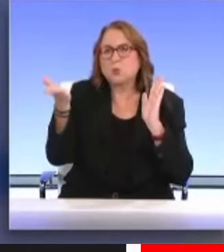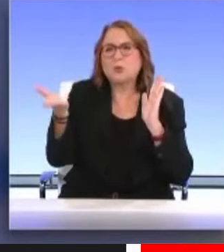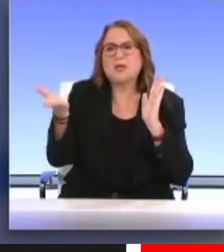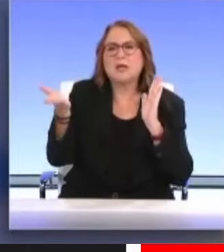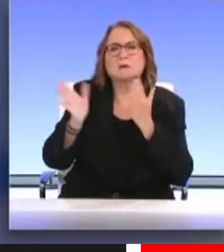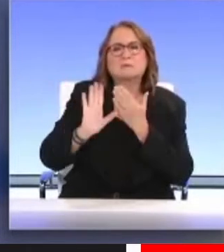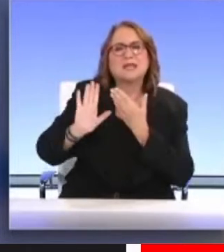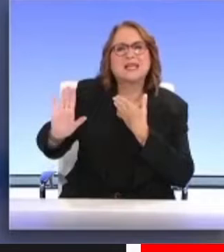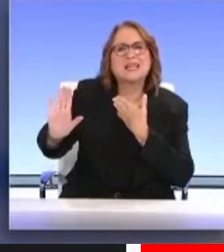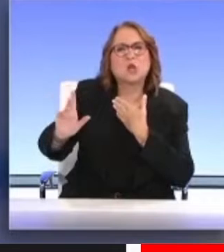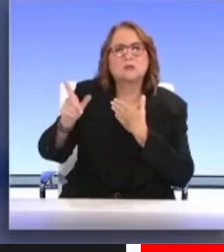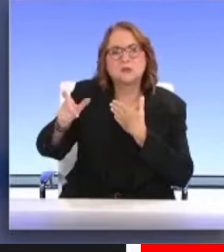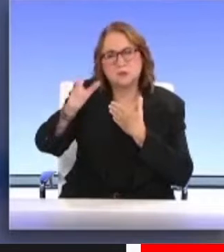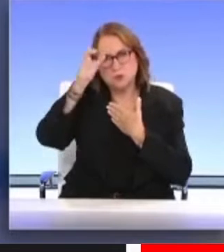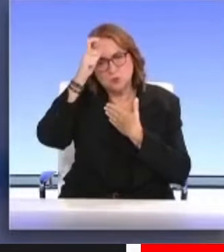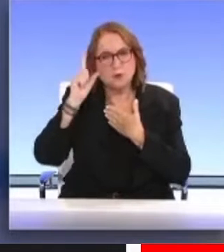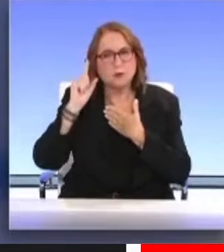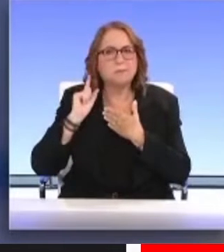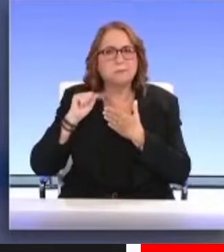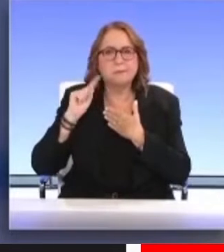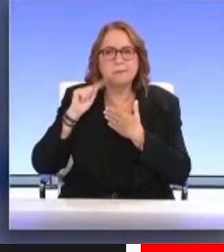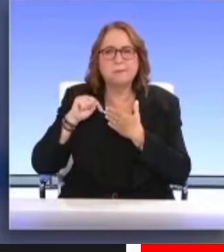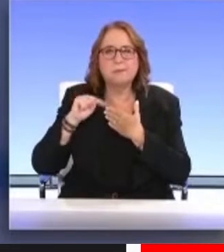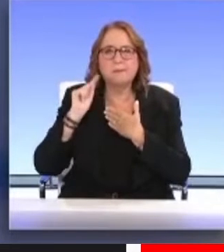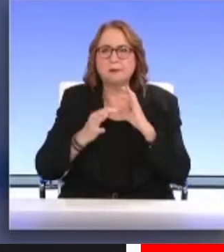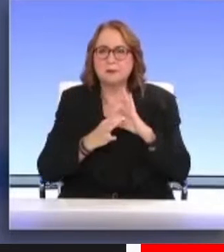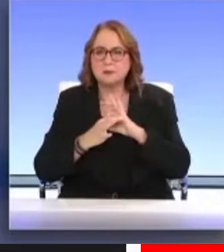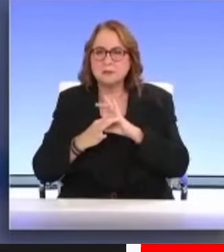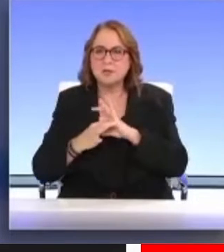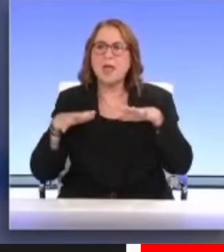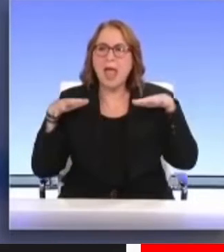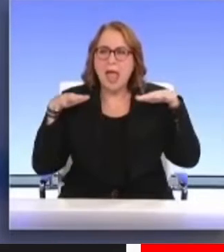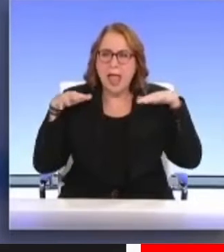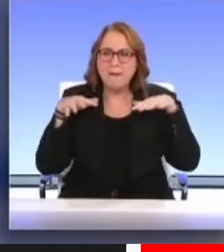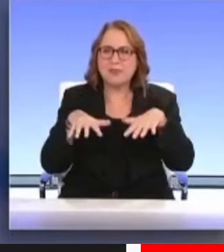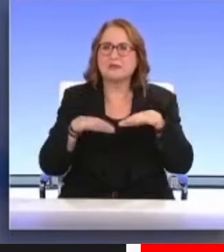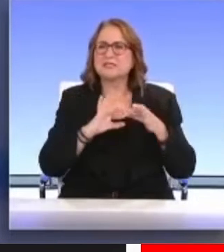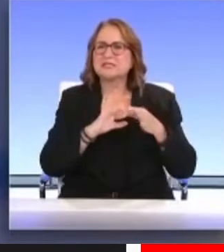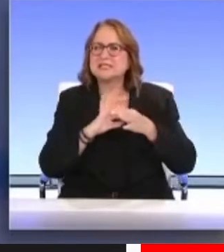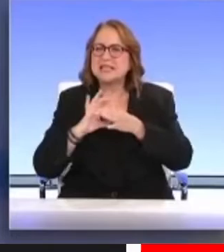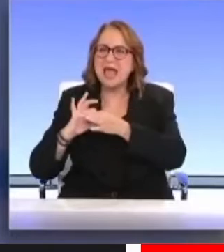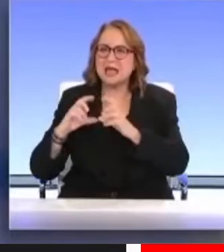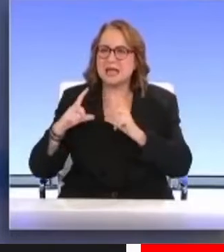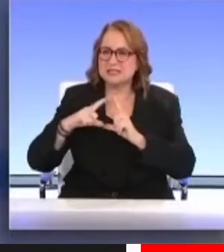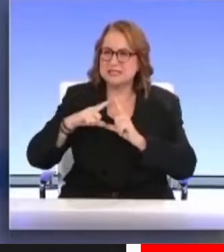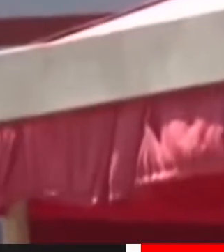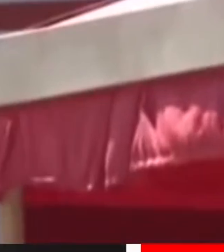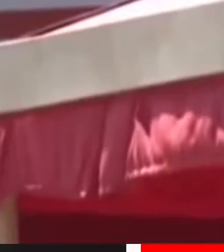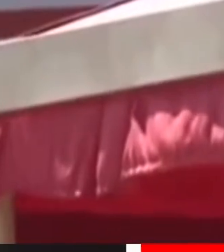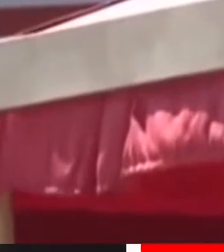εγκαταλείψει την επιθετική συμπεριφορά απέναντι στην Κύπρο, στην Ελλάδα, αλλά συνολικά στην